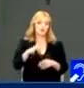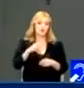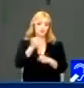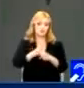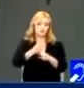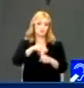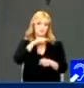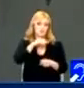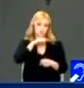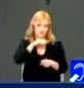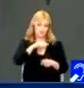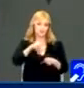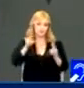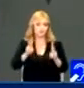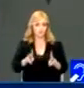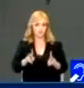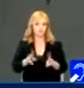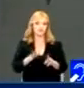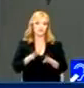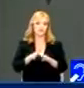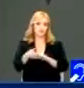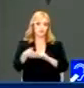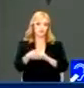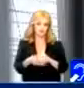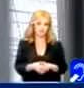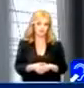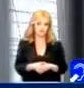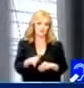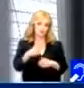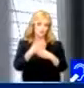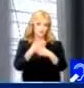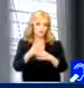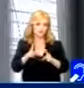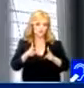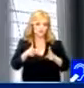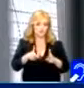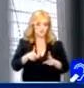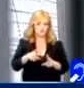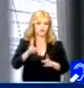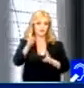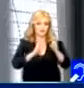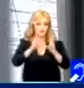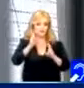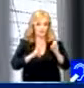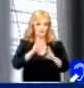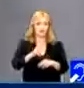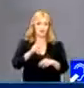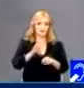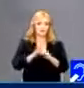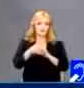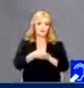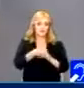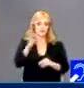chiar dorește ca să facă un colegiu tehnologic. Tinerii care ajung la penitenciar nu stau toată ziua în camere